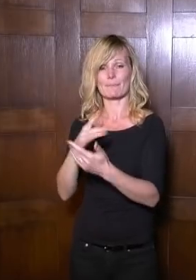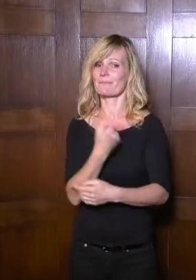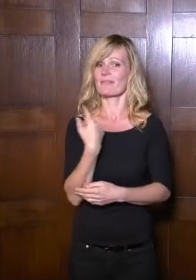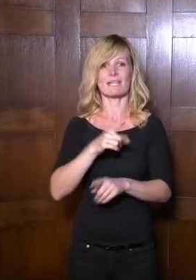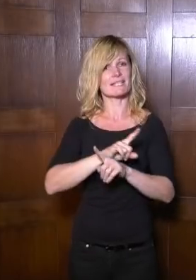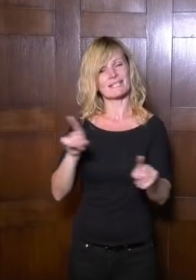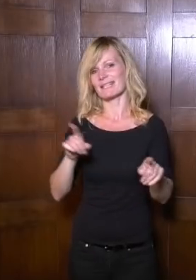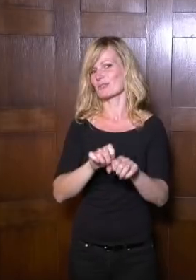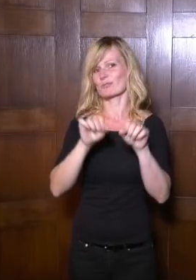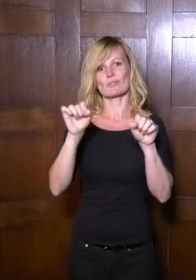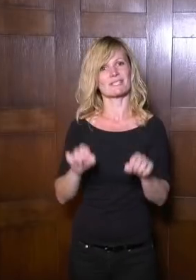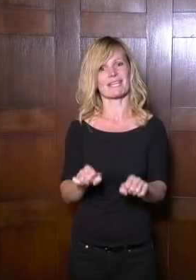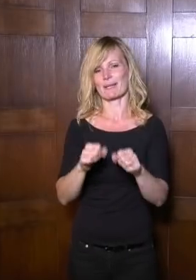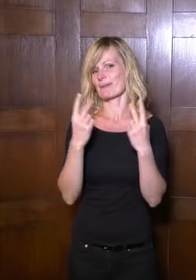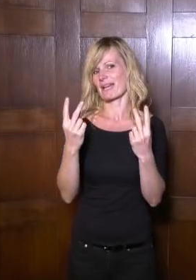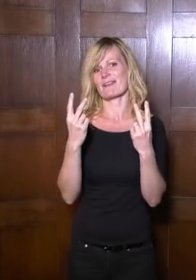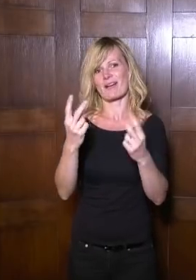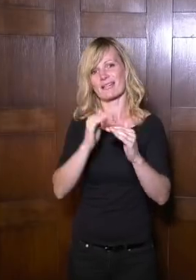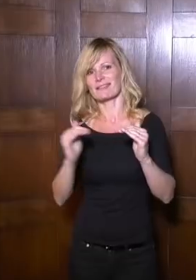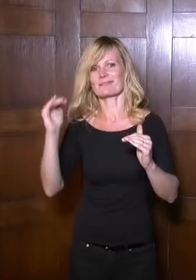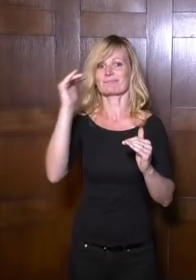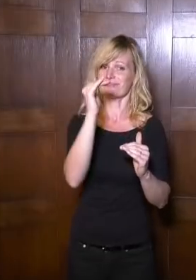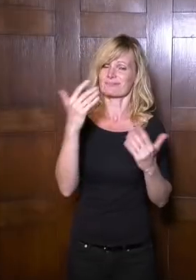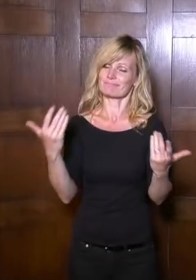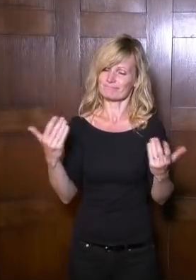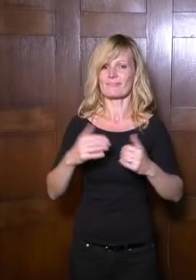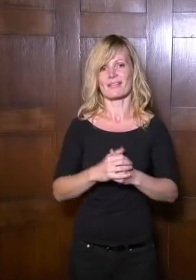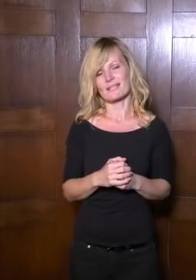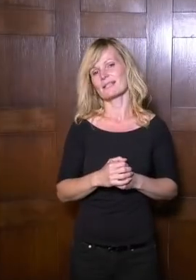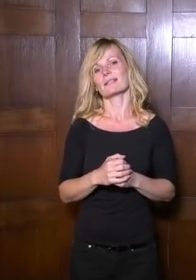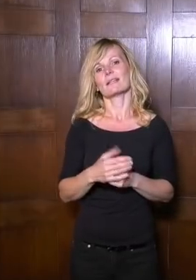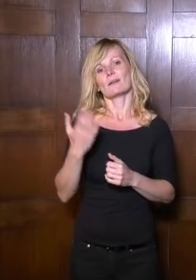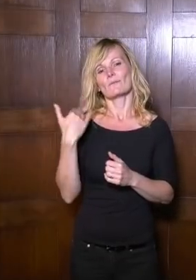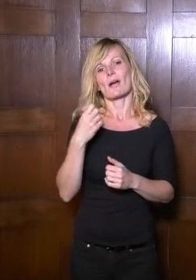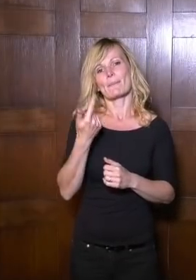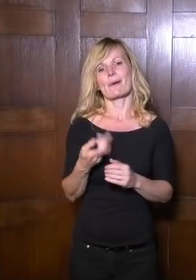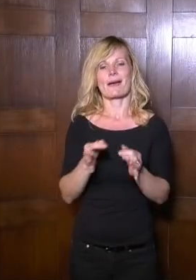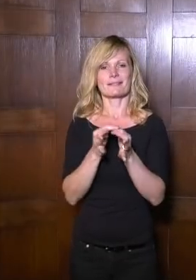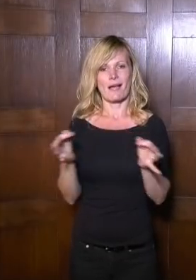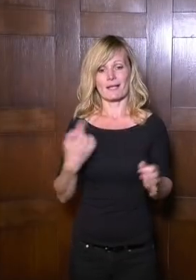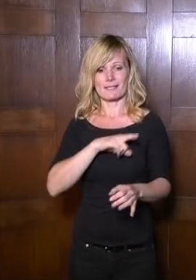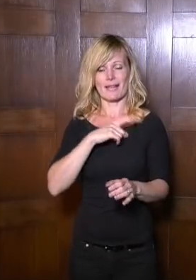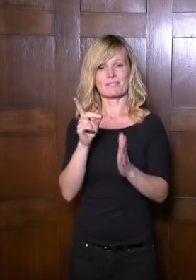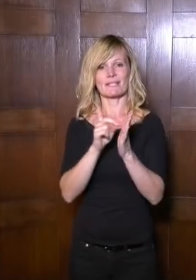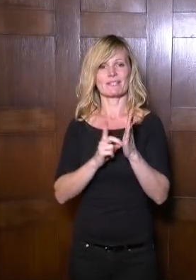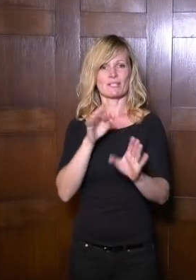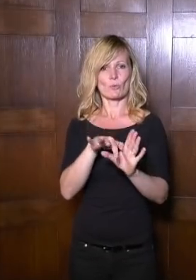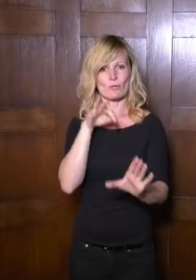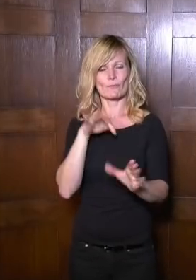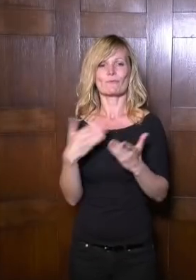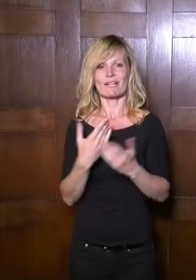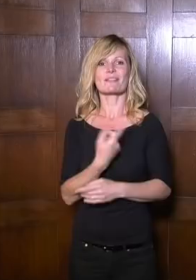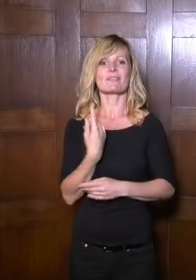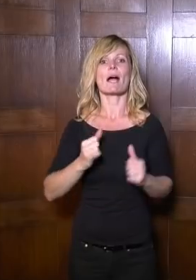im vordersten Sinne eingestuft gewesen und haben, ich habe seit ein paar Tagen die Selbstdefinition gefunden, wir sind lebensrelevant mit unseren